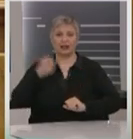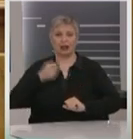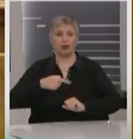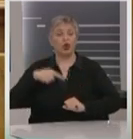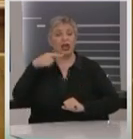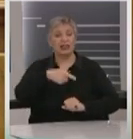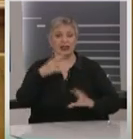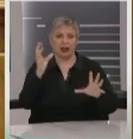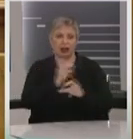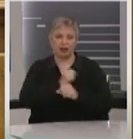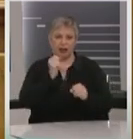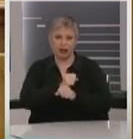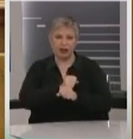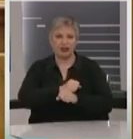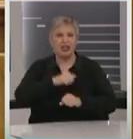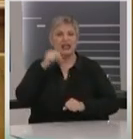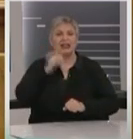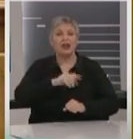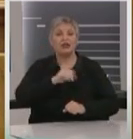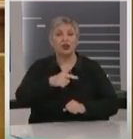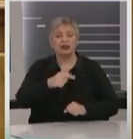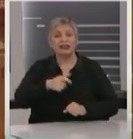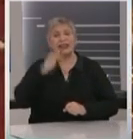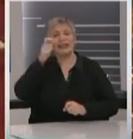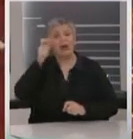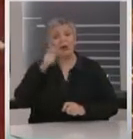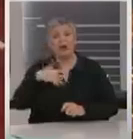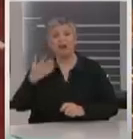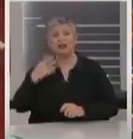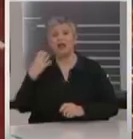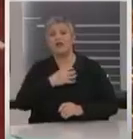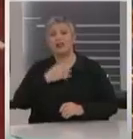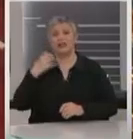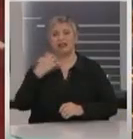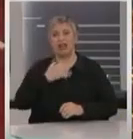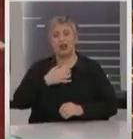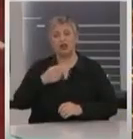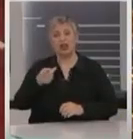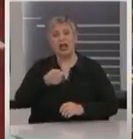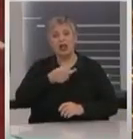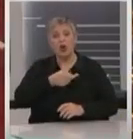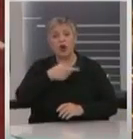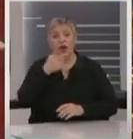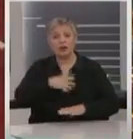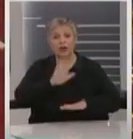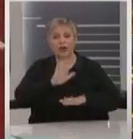κατορθώματα. Δικά σας και του κύριου Βενιζέλου. Του κύριου Σαμαρά και του κύριου Βενιζέλου που υπερασπίζεστε.